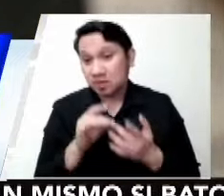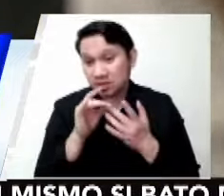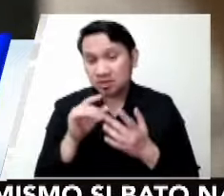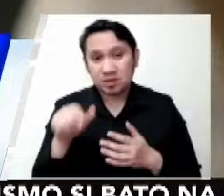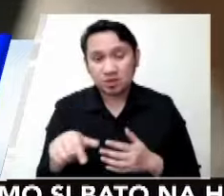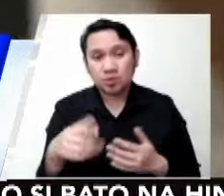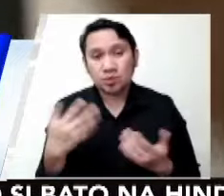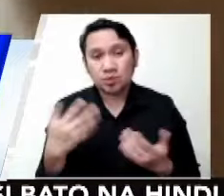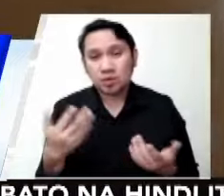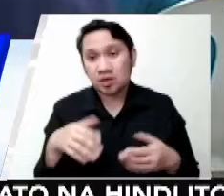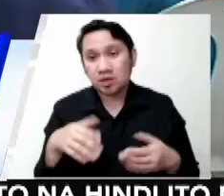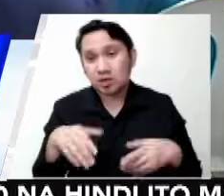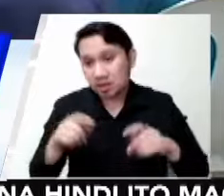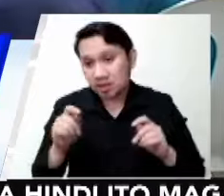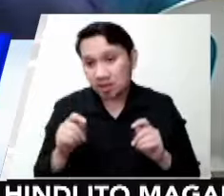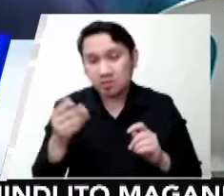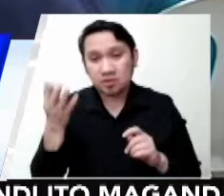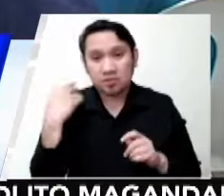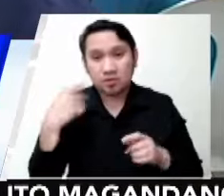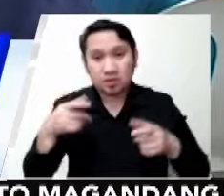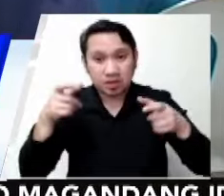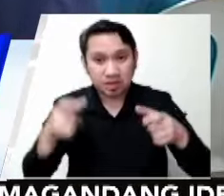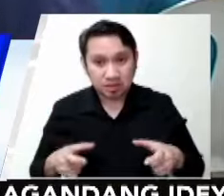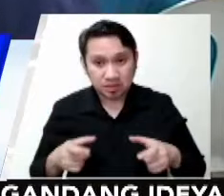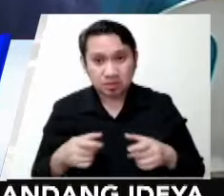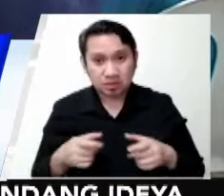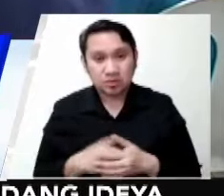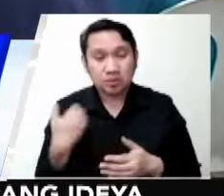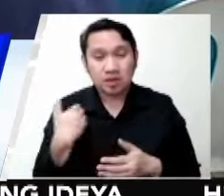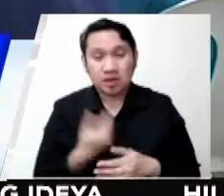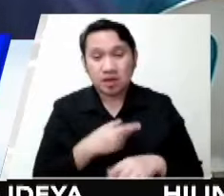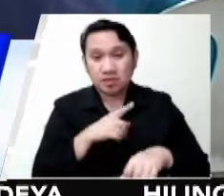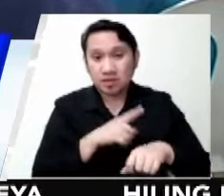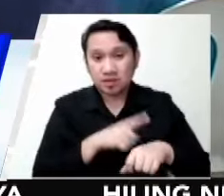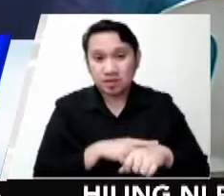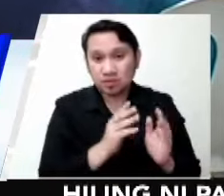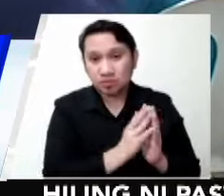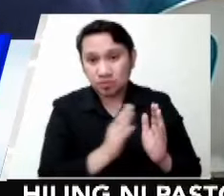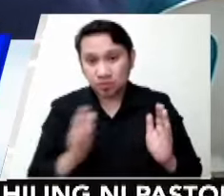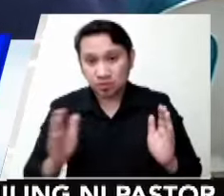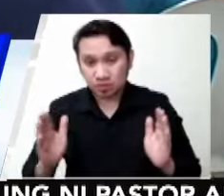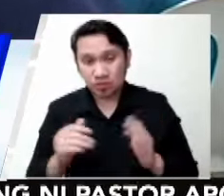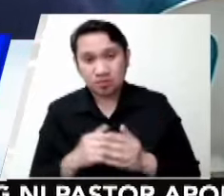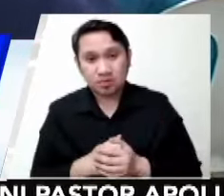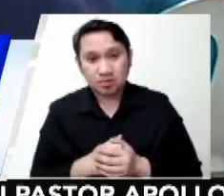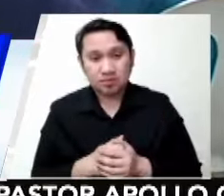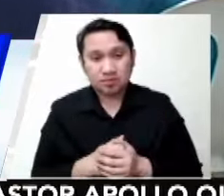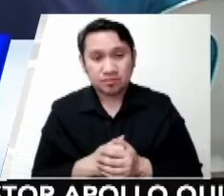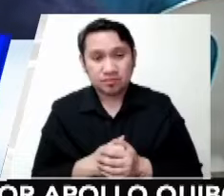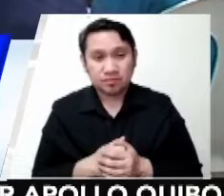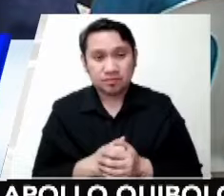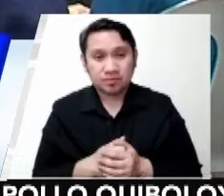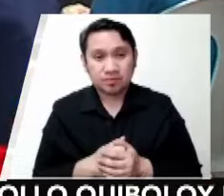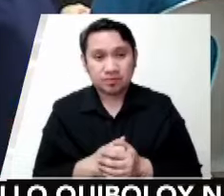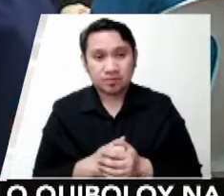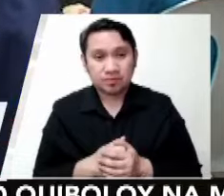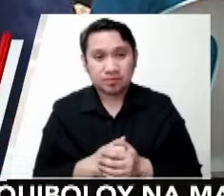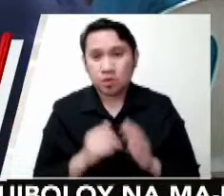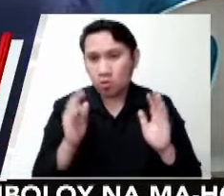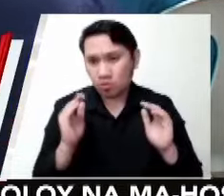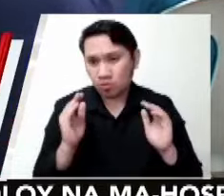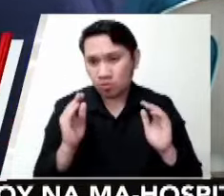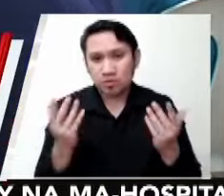nung panahon ng lockdown. We have a timeline to eliminate rabies or the death by humans due to rabies